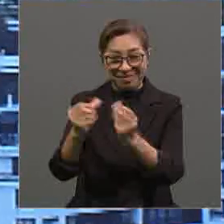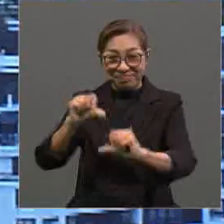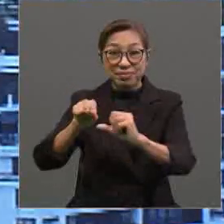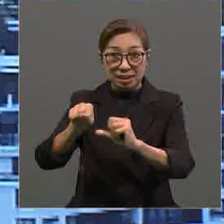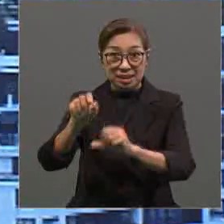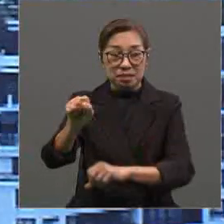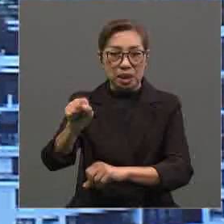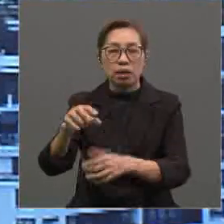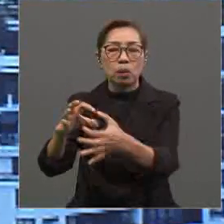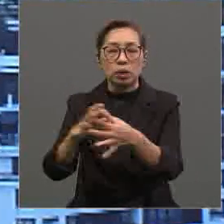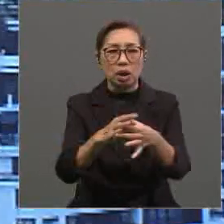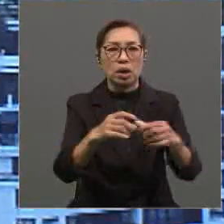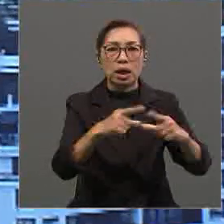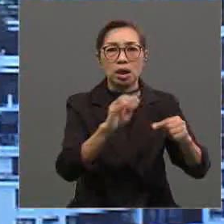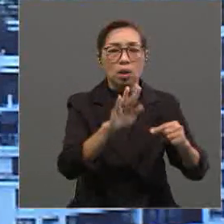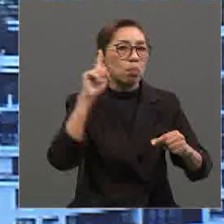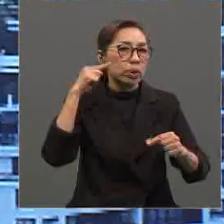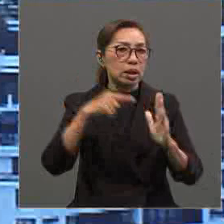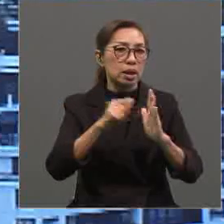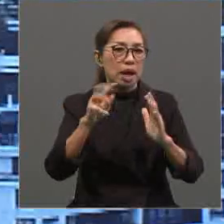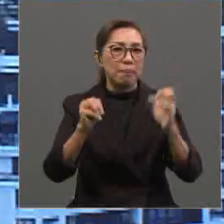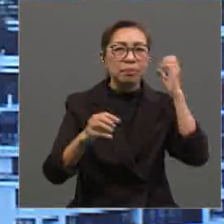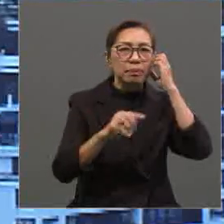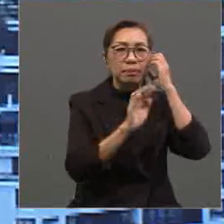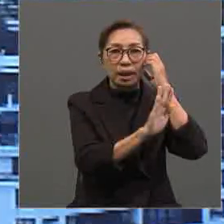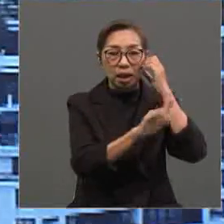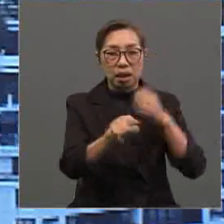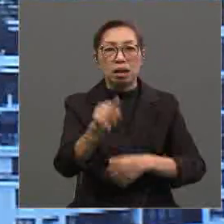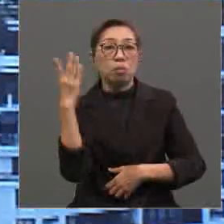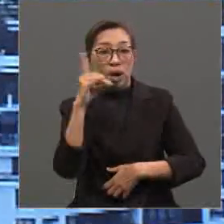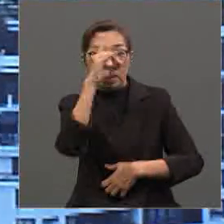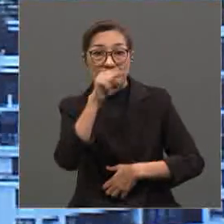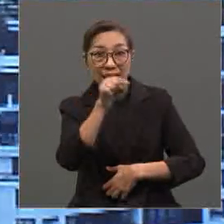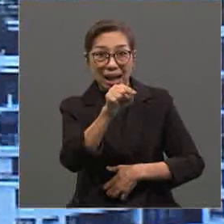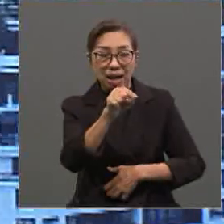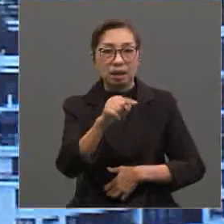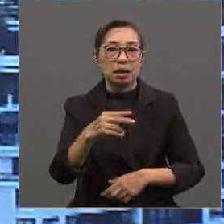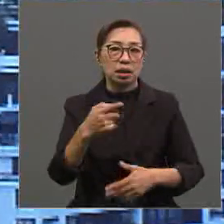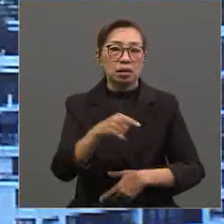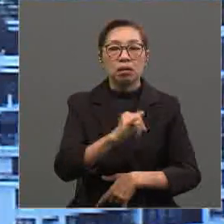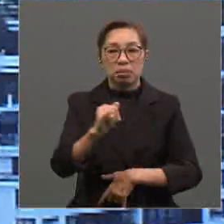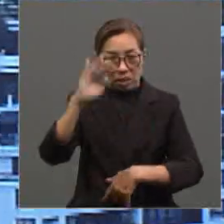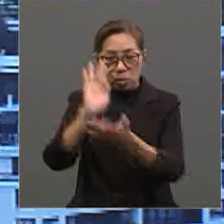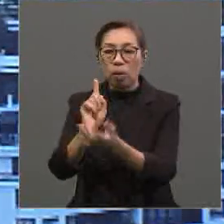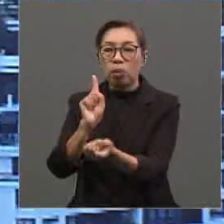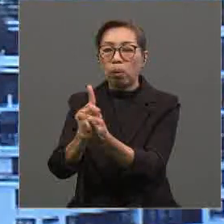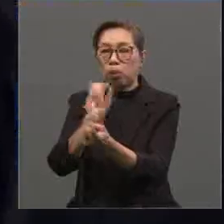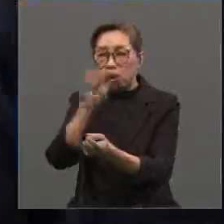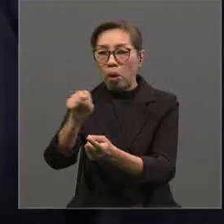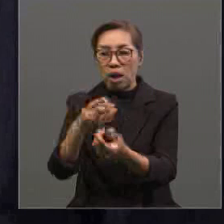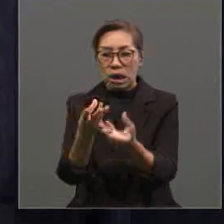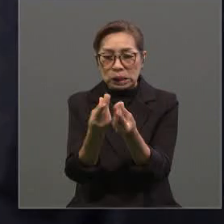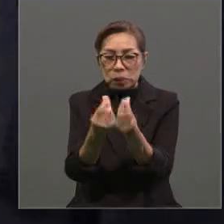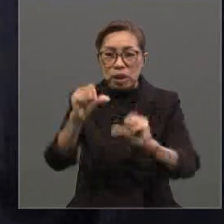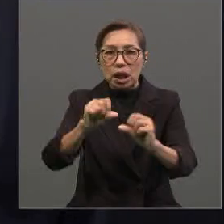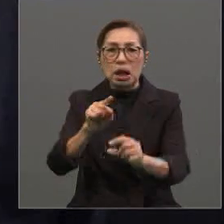ข้อมูลในการสั่งซื้อไซยาไนด์ยืนยันนะครับว่านำไปใช้ไล่สัตว์เลื้อยคลานที่บ้างเท่านั้นครับนางสาว